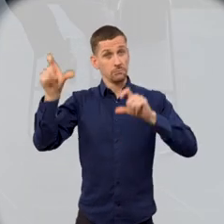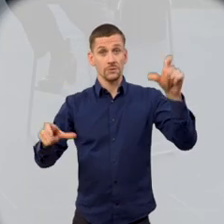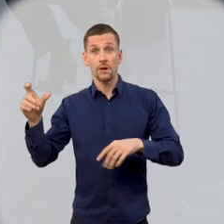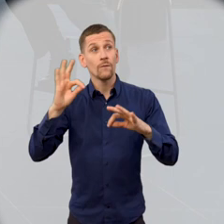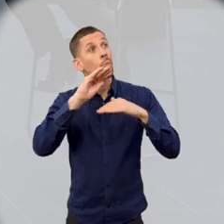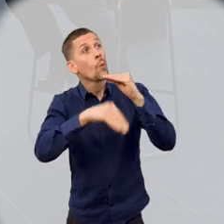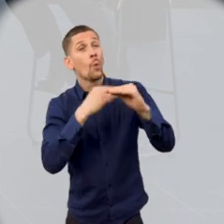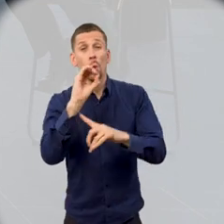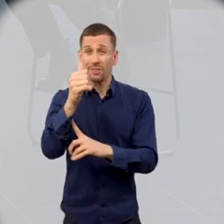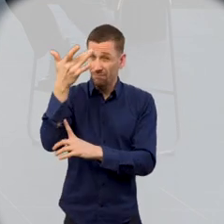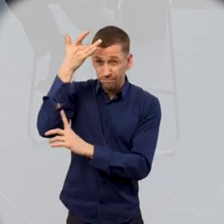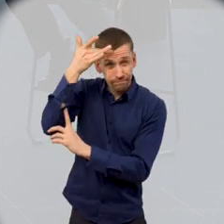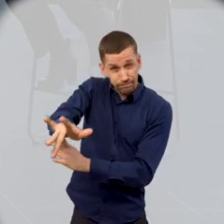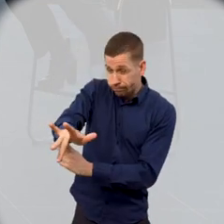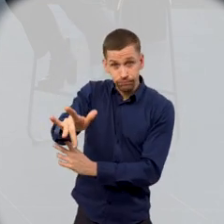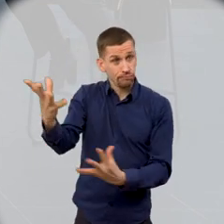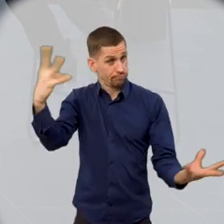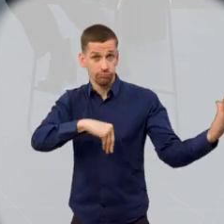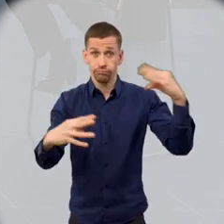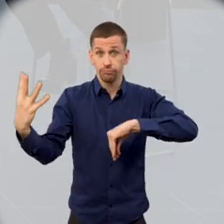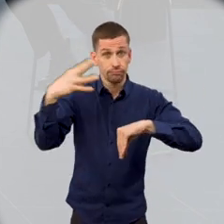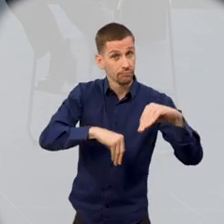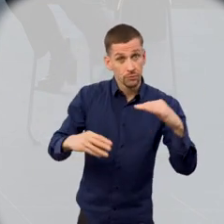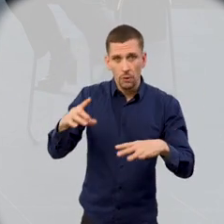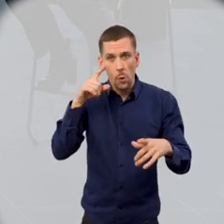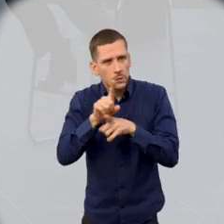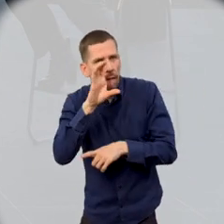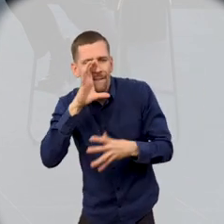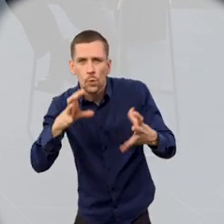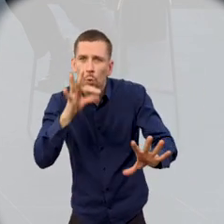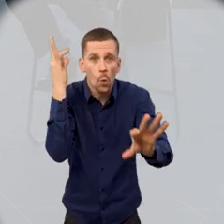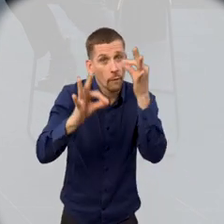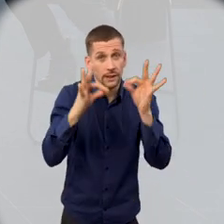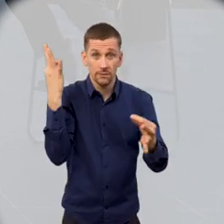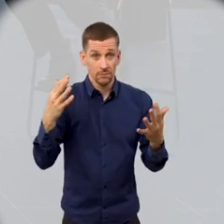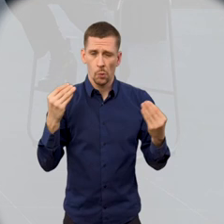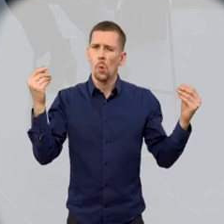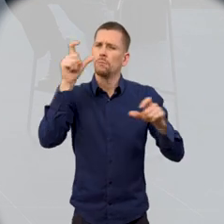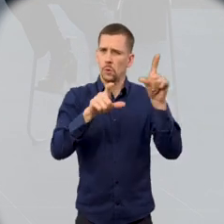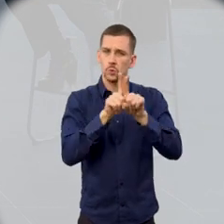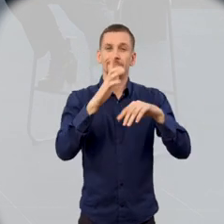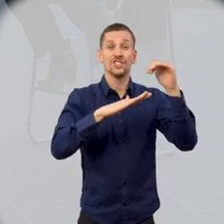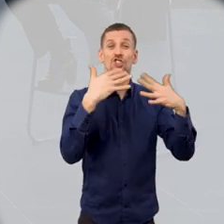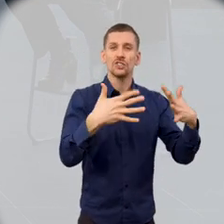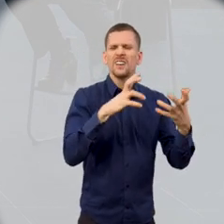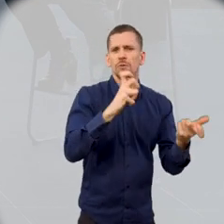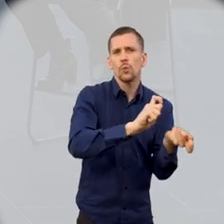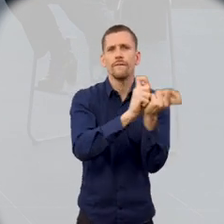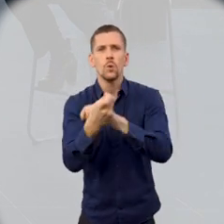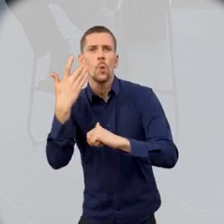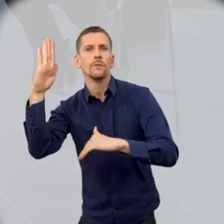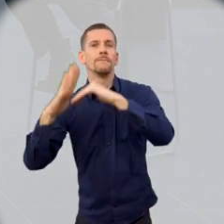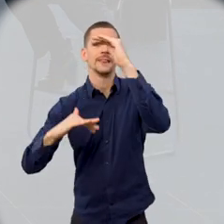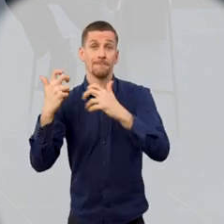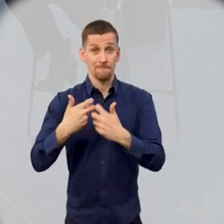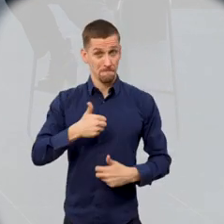gens qui arrivent dans un univers qu'ils ne connaissent pas forcément ou qu'ils souhaitent découvrir. Et on a énormément de reconversions là-dedans.